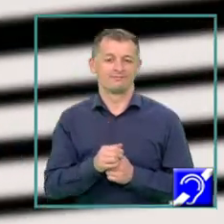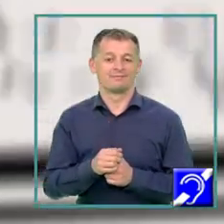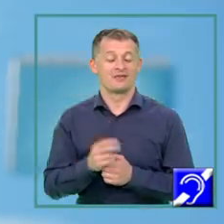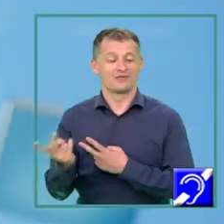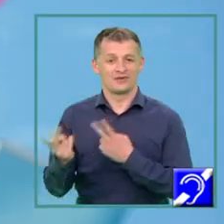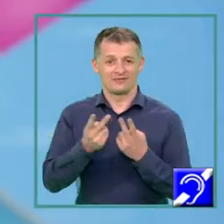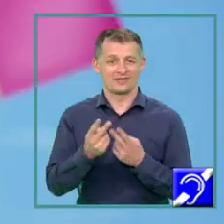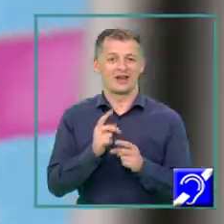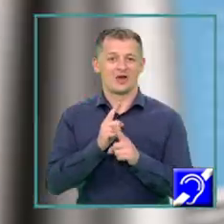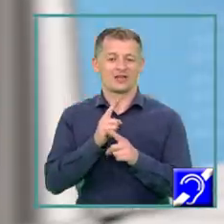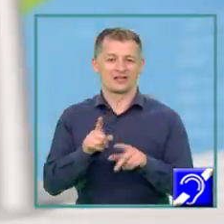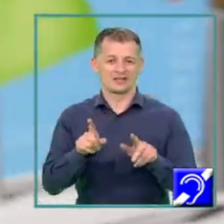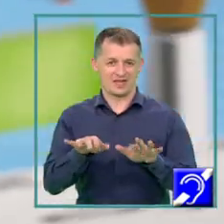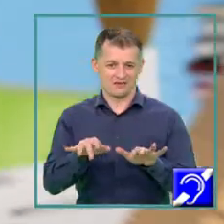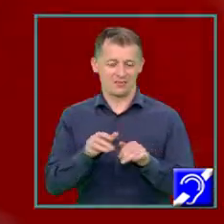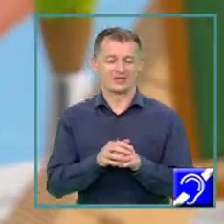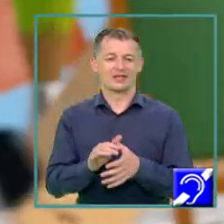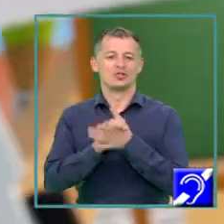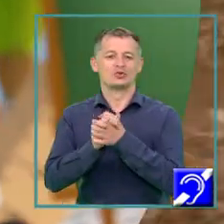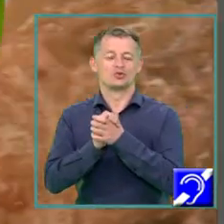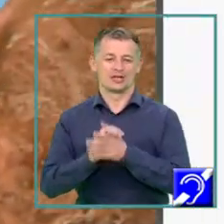la o lectie de informatica surse